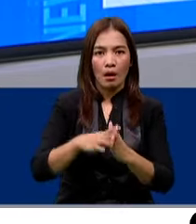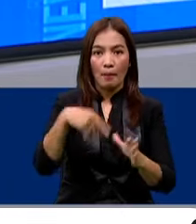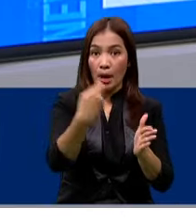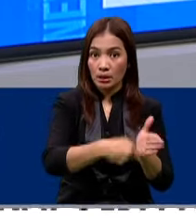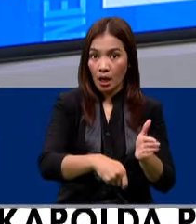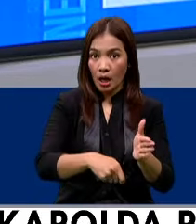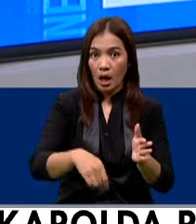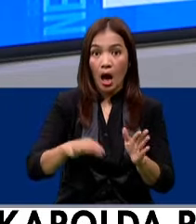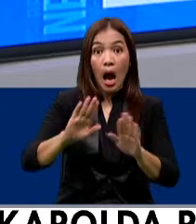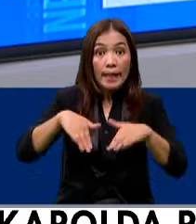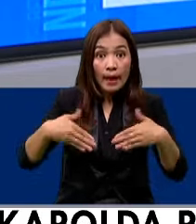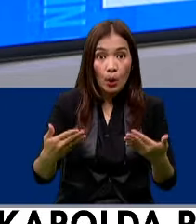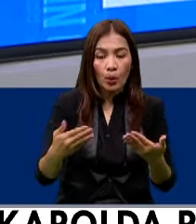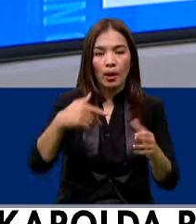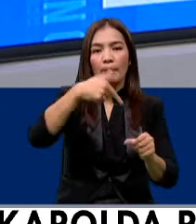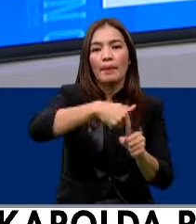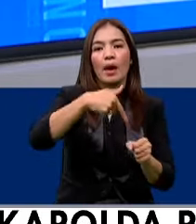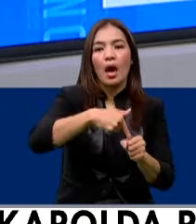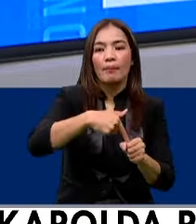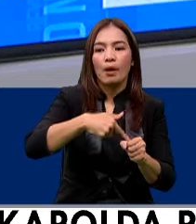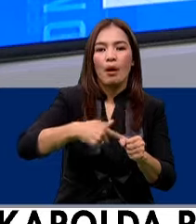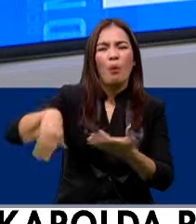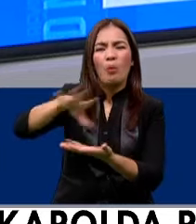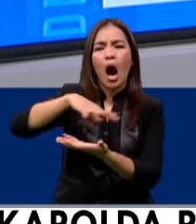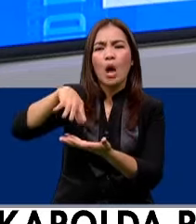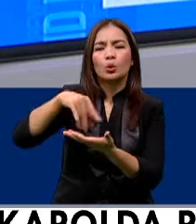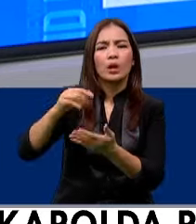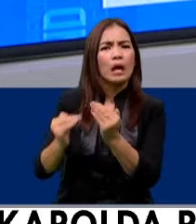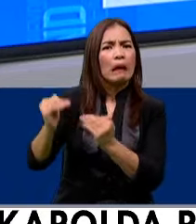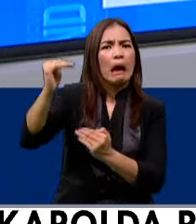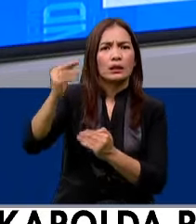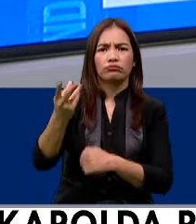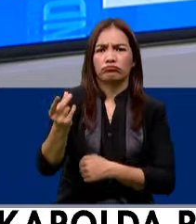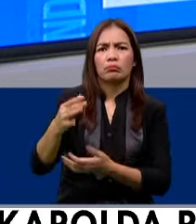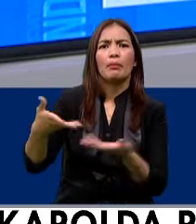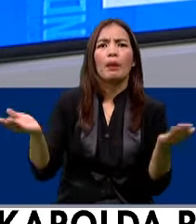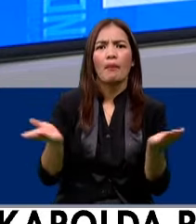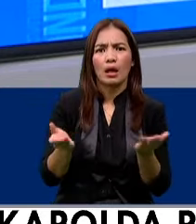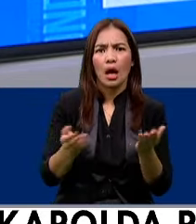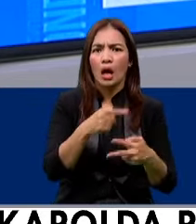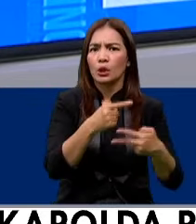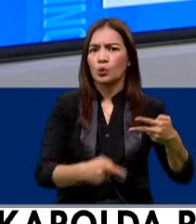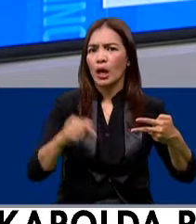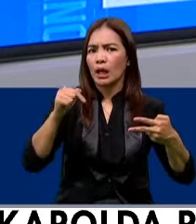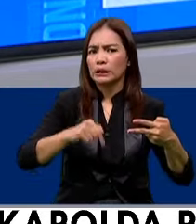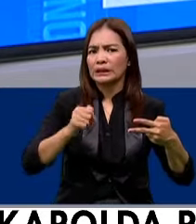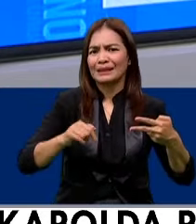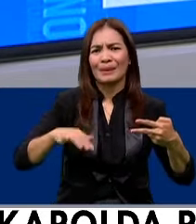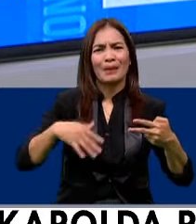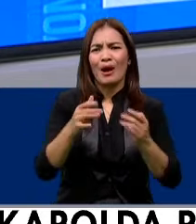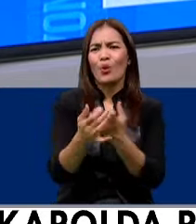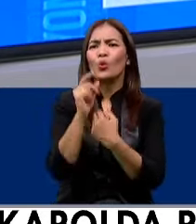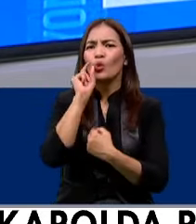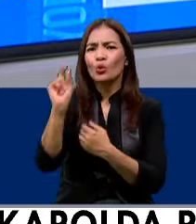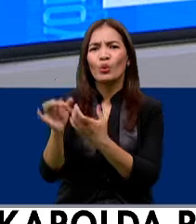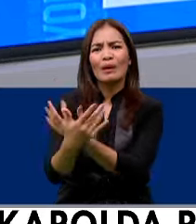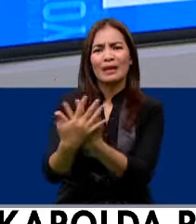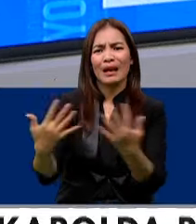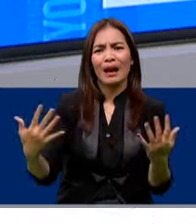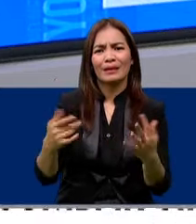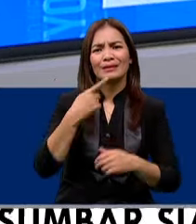harganya naik dan itu berimbas ke mana-mana itu kan sesuatu yang dua-duanya sama sekali tidak menyenangkan bagi rakyat itu